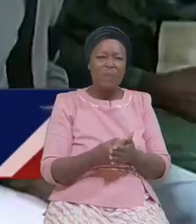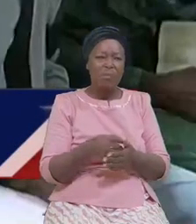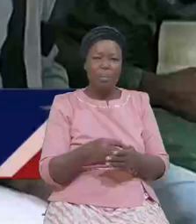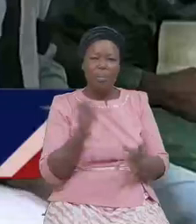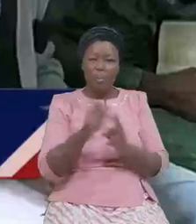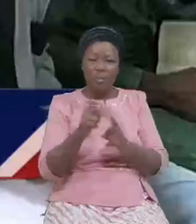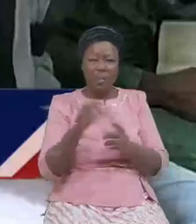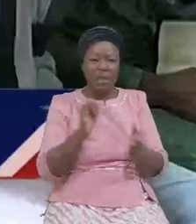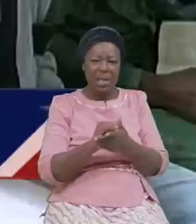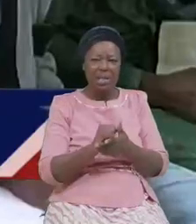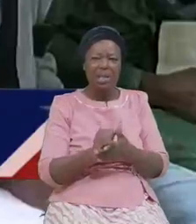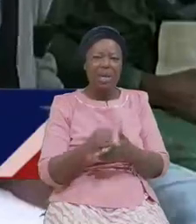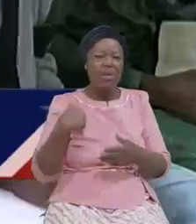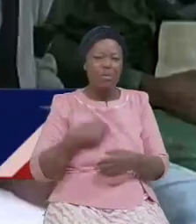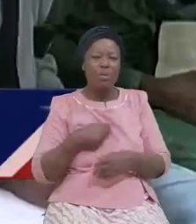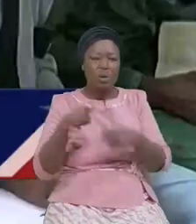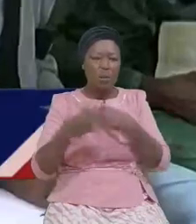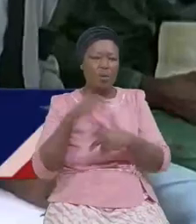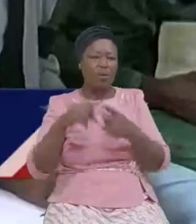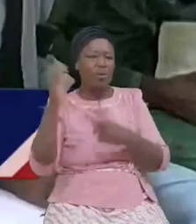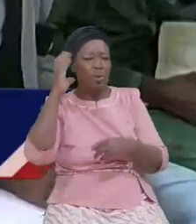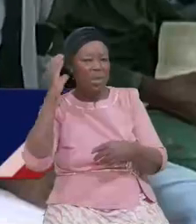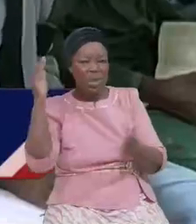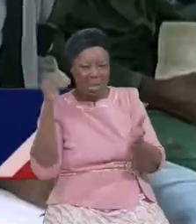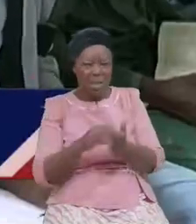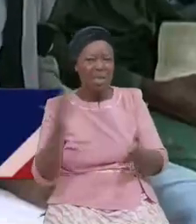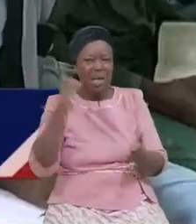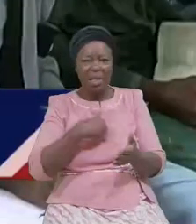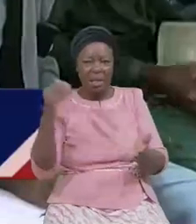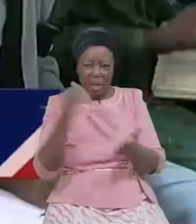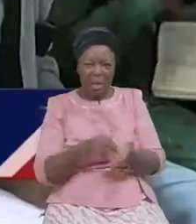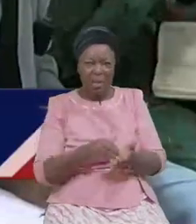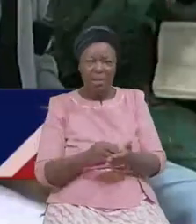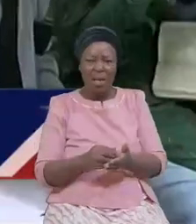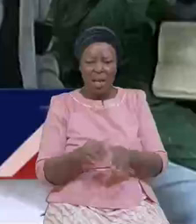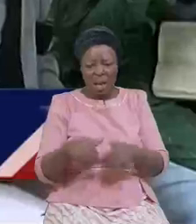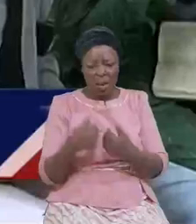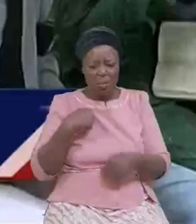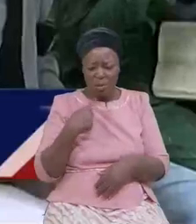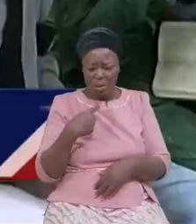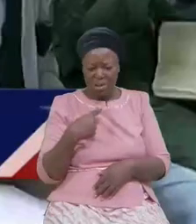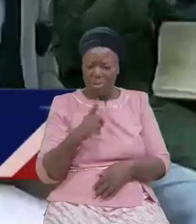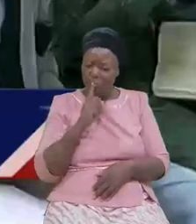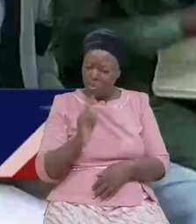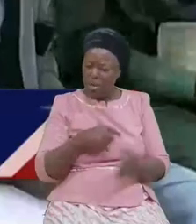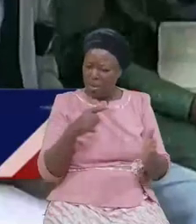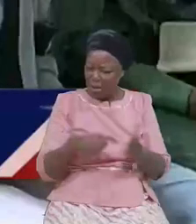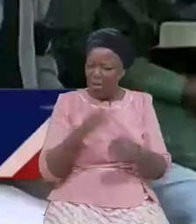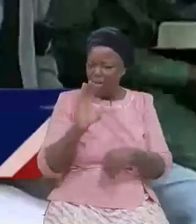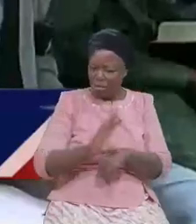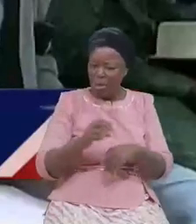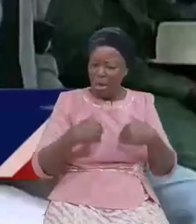les matériels que nous avions utilisés auparavant, est-ce que c'est vrai dans cette église-là que l'église a